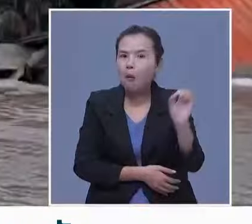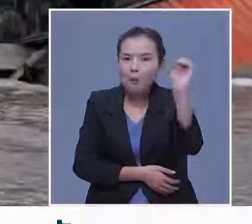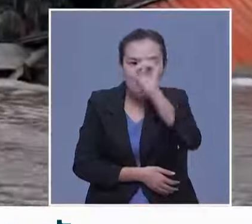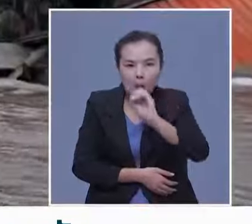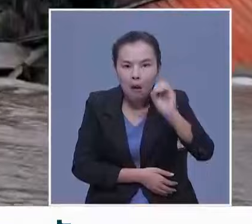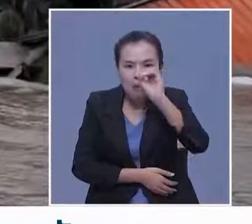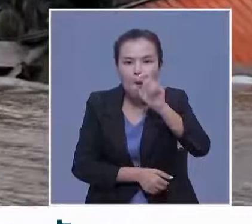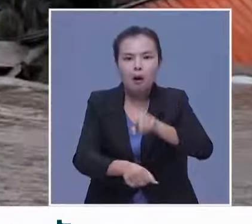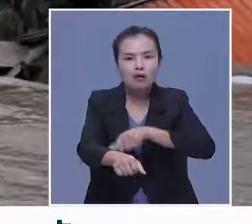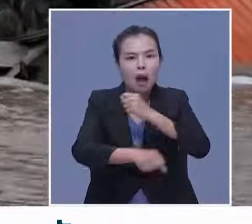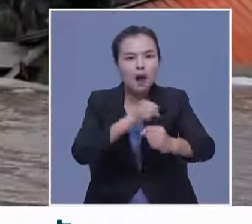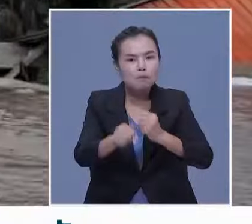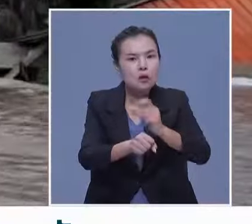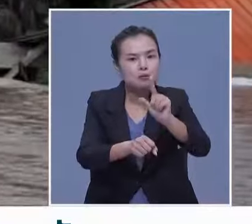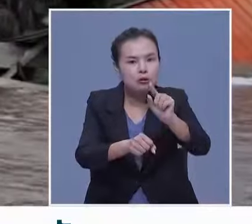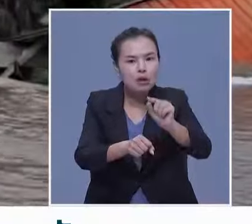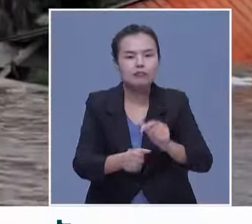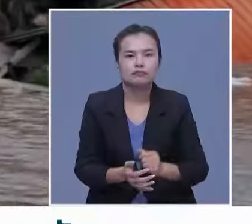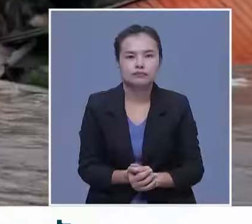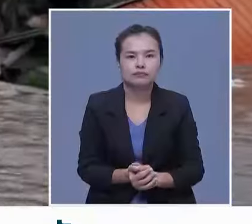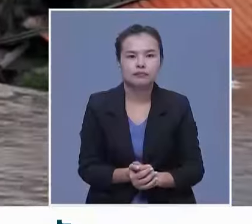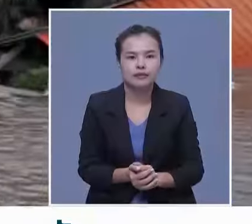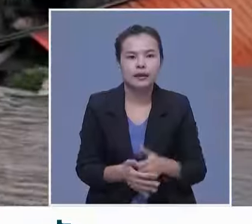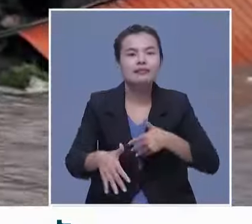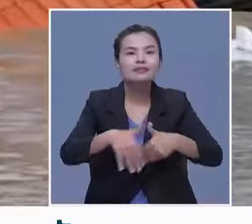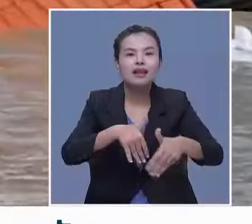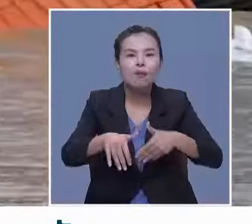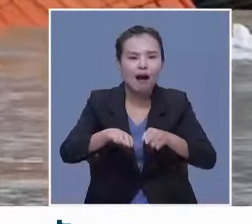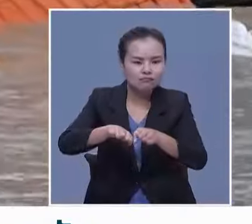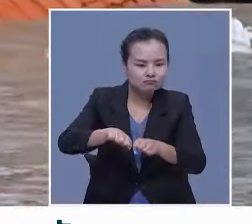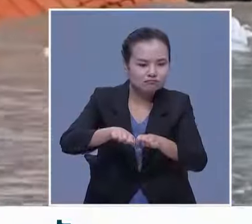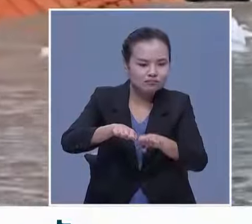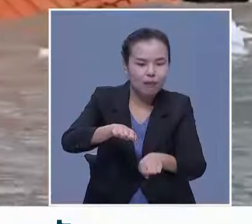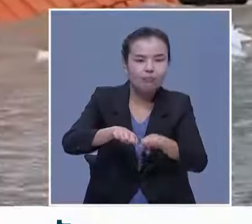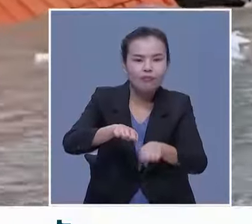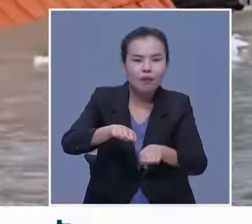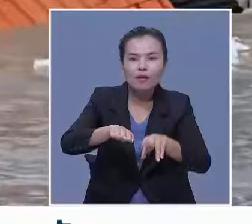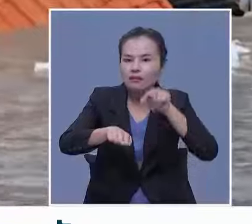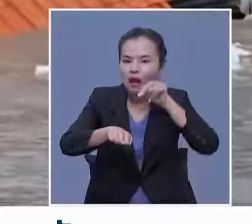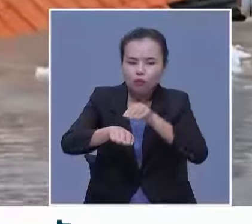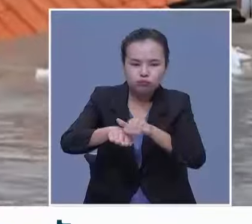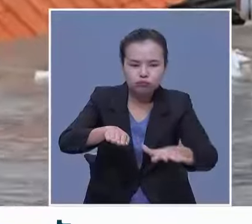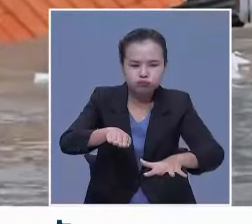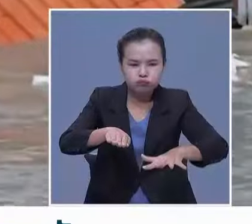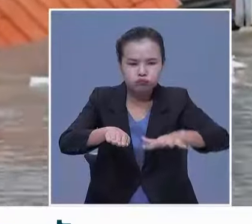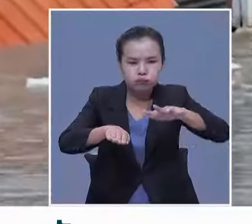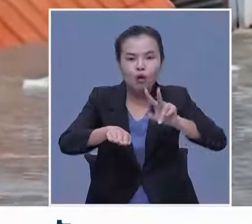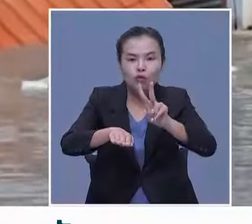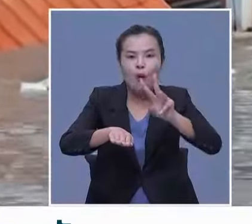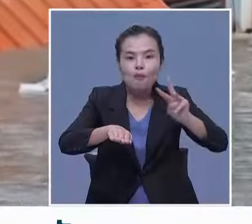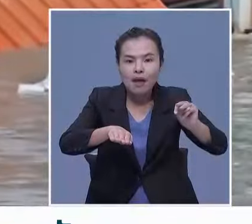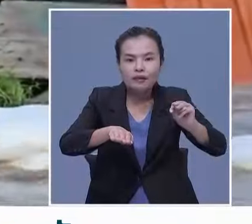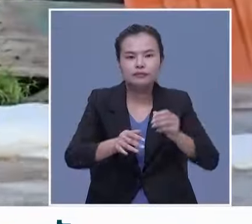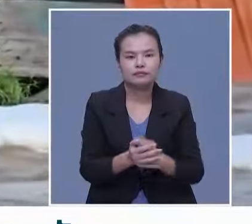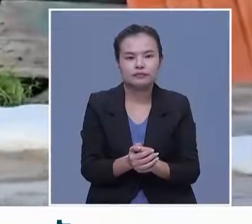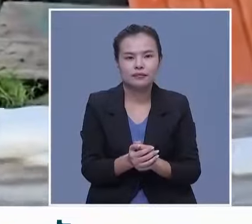ท่วมมากว่า 20ปีแล้วคุณออมท่านผู้ชมค่ะส่วนชาวบ้านที่อยู่ต่ำกว่าถนนก็ถูกน้ำท่วมสูงเกือบ 2เมตนะครับทำ